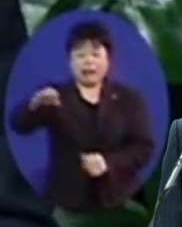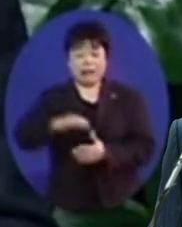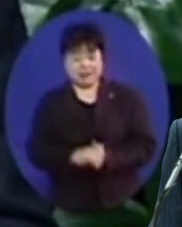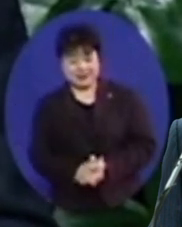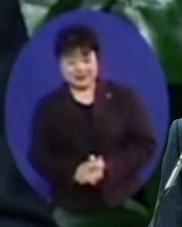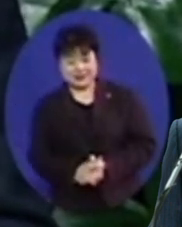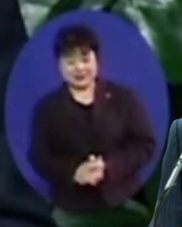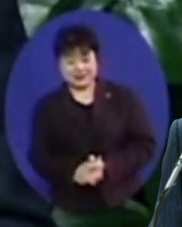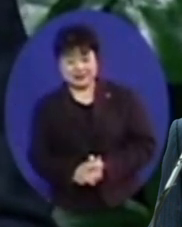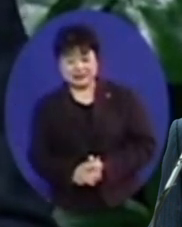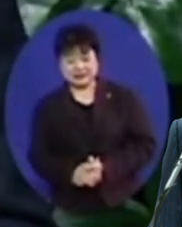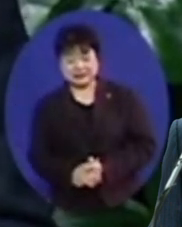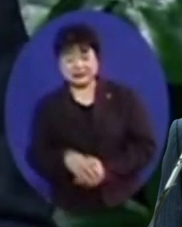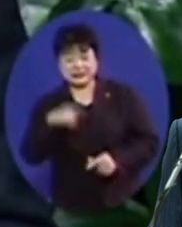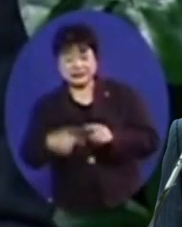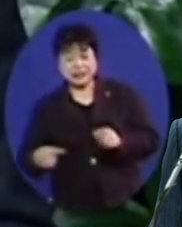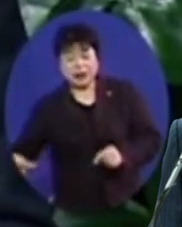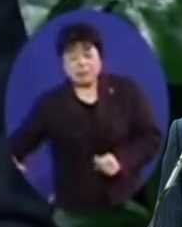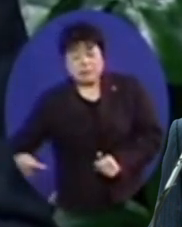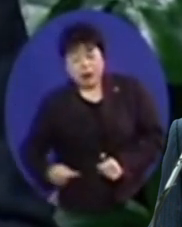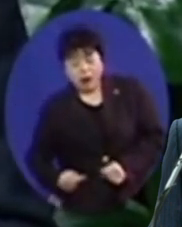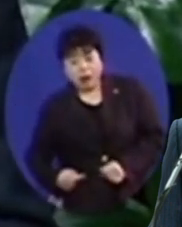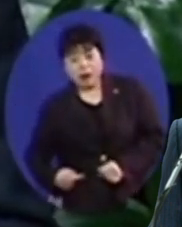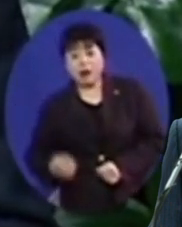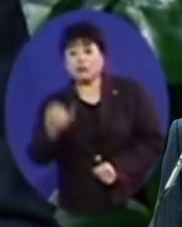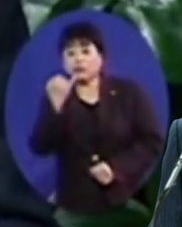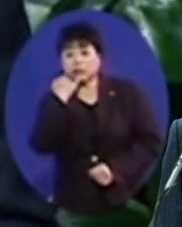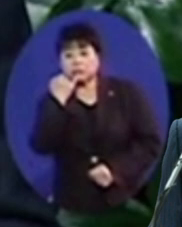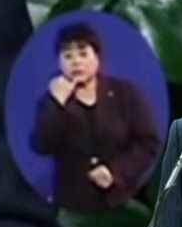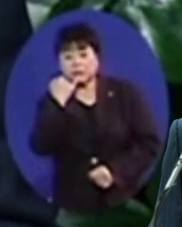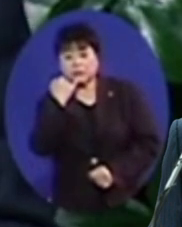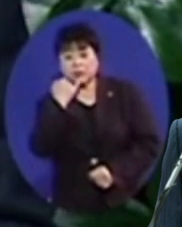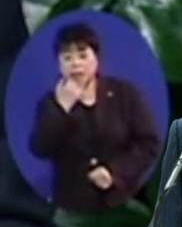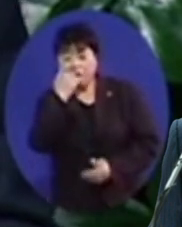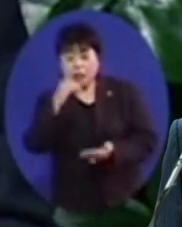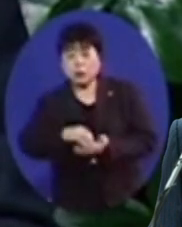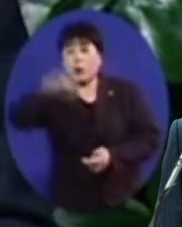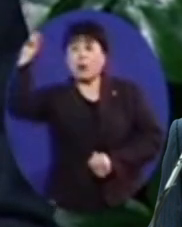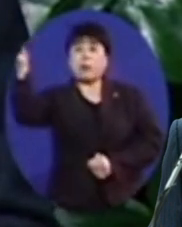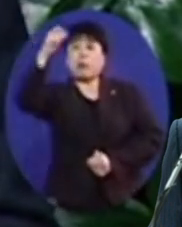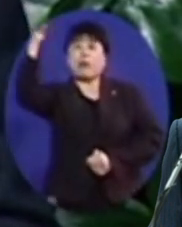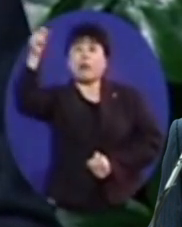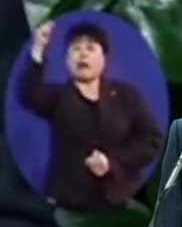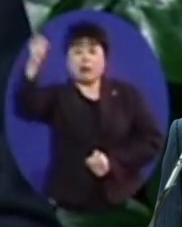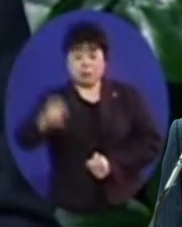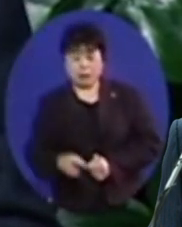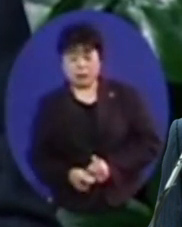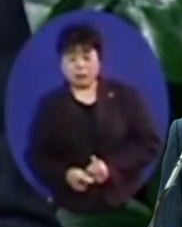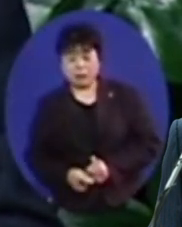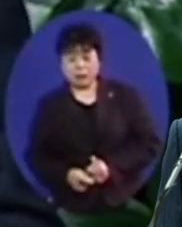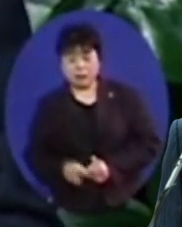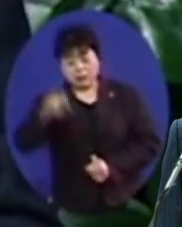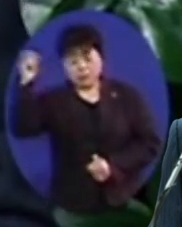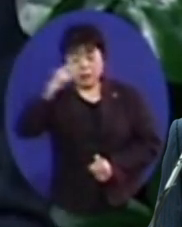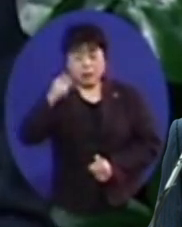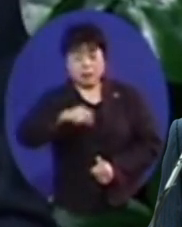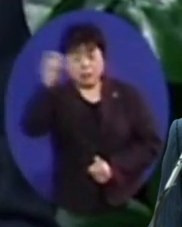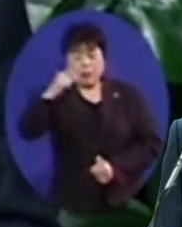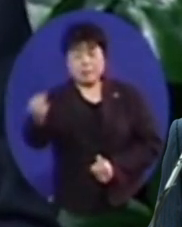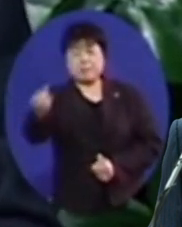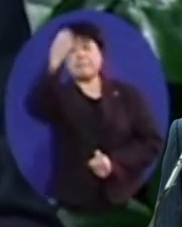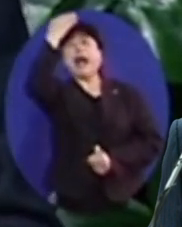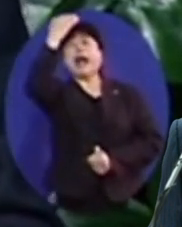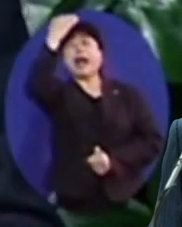창이 찌르고 화살이 와서 찔러도 움직도 안 하는데 무슨 물맷돌로 가냐. 그러나 물맷돌을 돌려서 탁